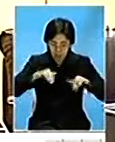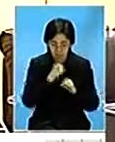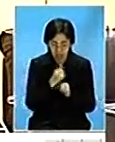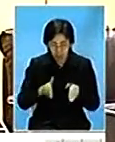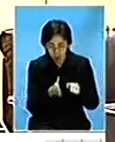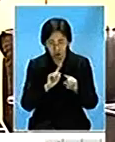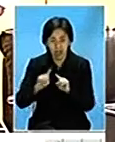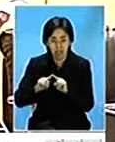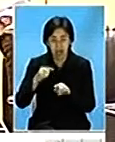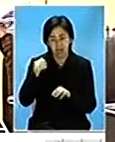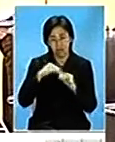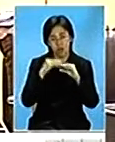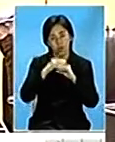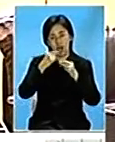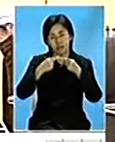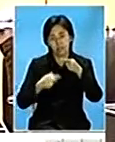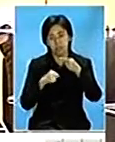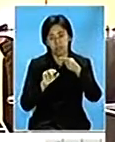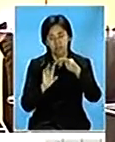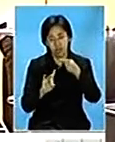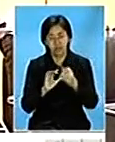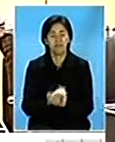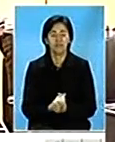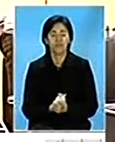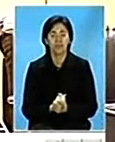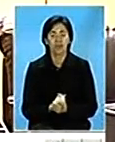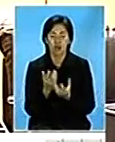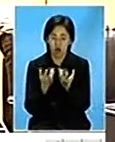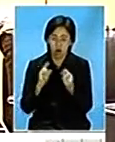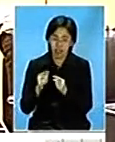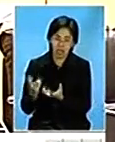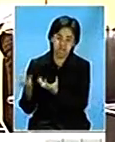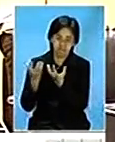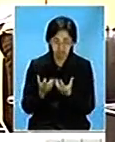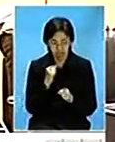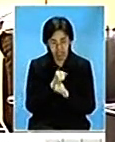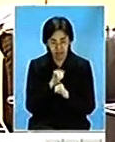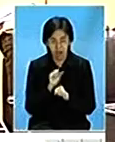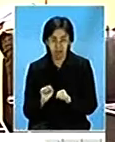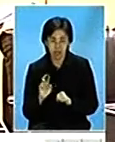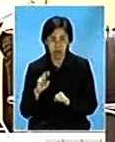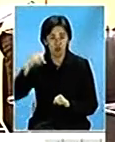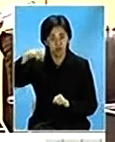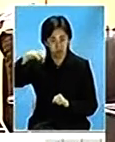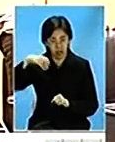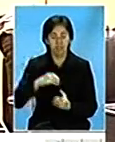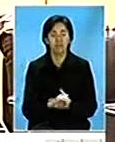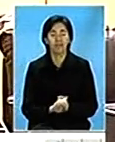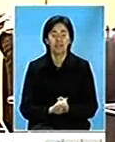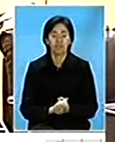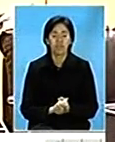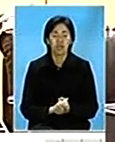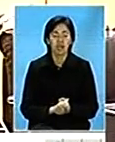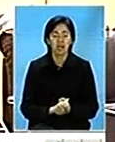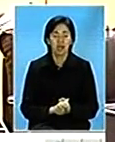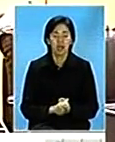างๆรวม18โครงการมีการจัดหาอุปกรณ์ทดแทนอุปกรณ์สำรองไฟฟ้ามีบ้านบ